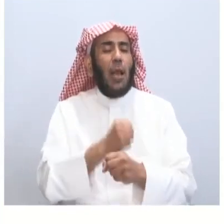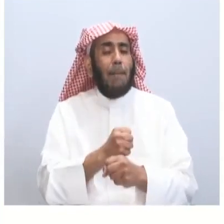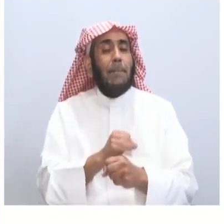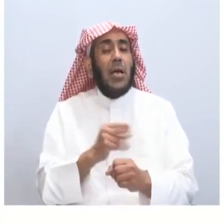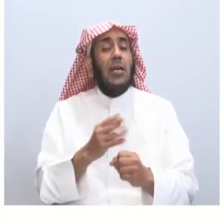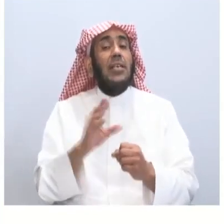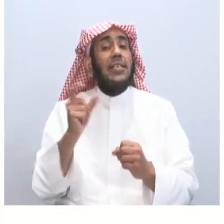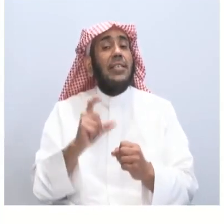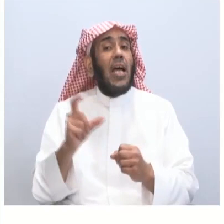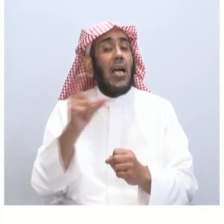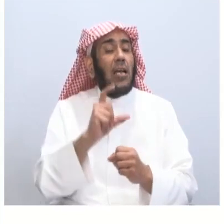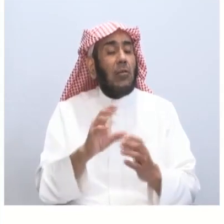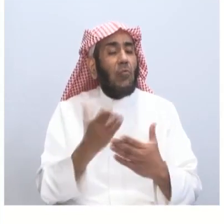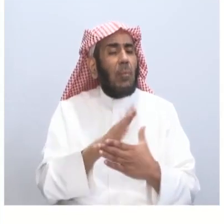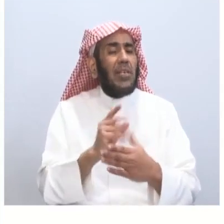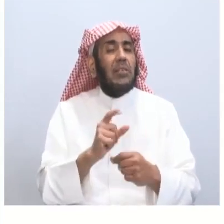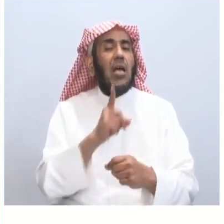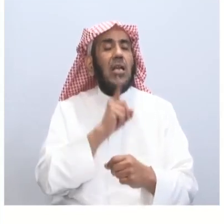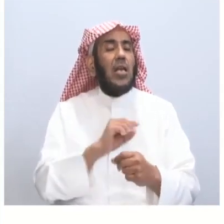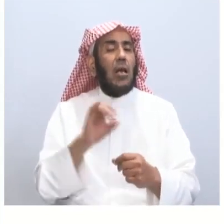الميلادي والتاريخ